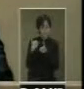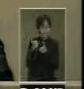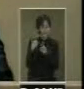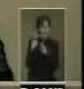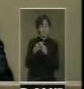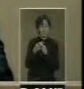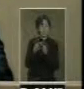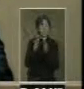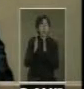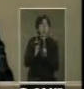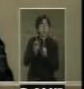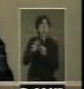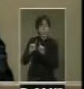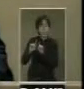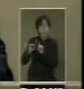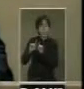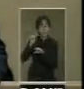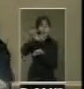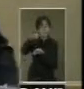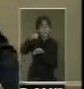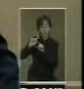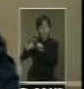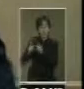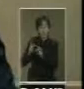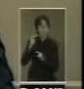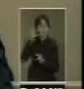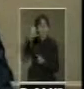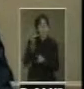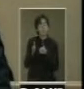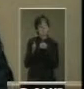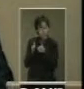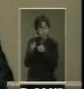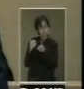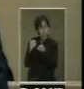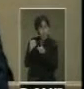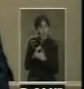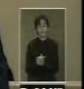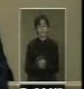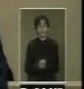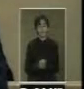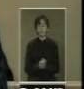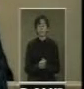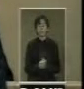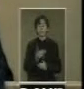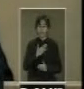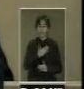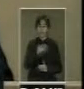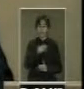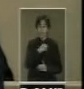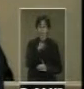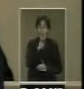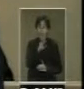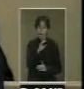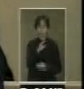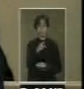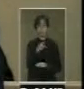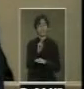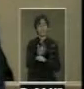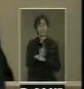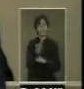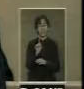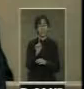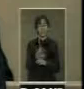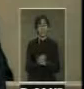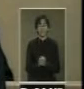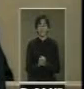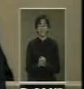ชื่อบุคคลอื่นและสมาชิกรัฐสภาโดยไม่จำเป็นผมอยากจะกราบเรียนท่านประธานว่าโดยเฉพาะในช่วงหลังเนี่ย